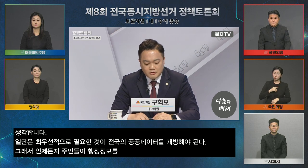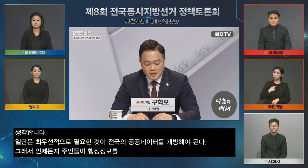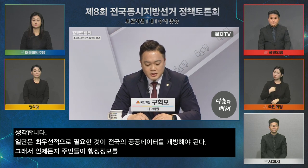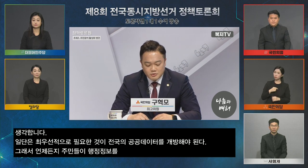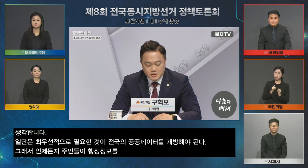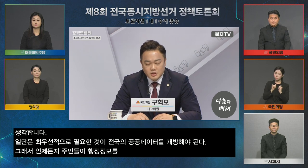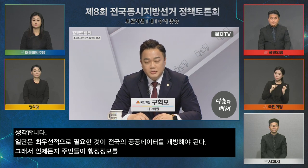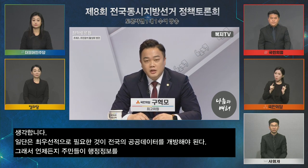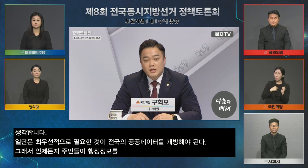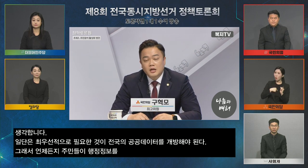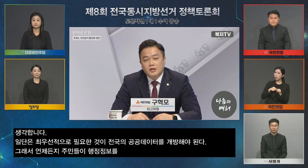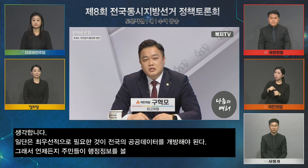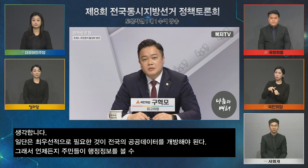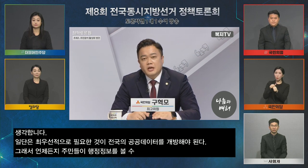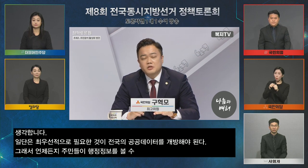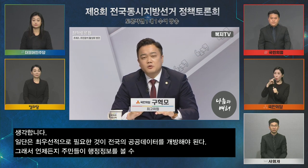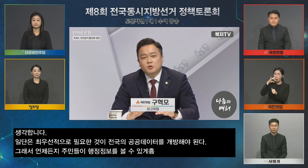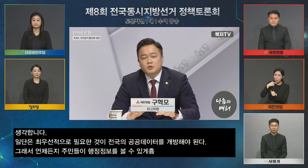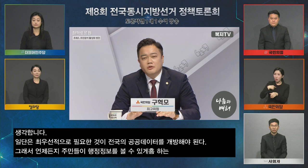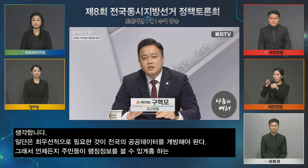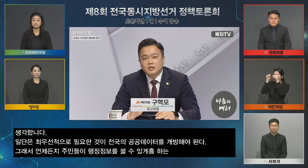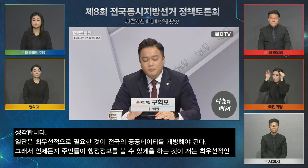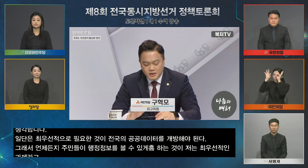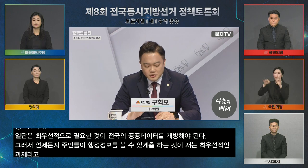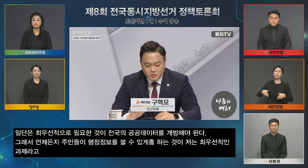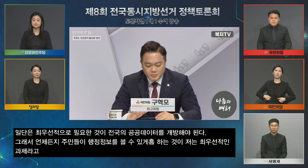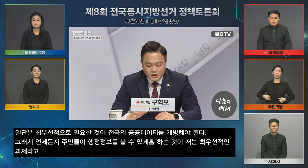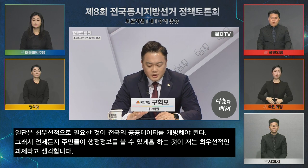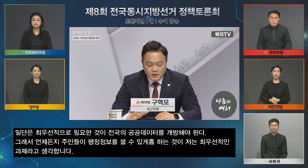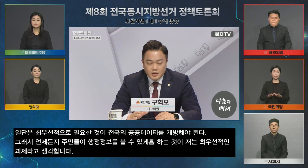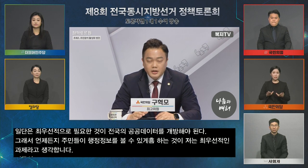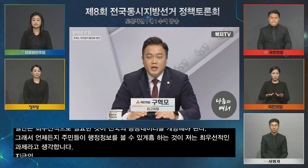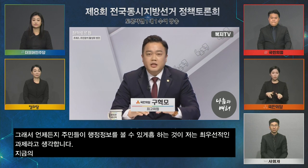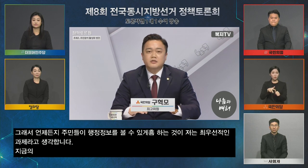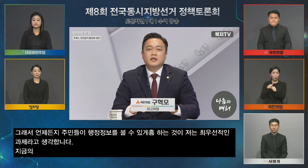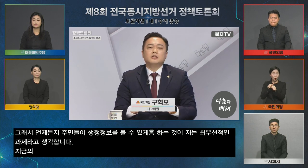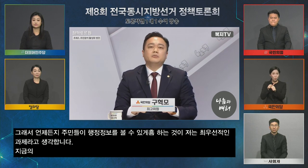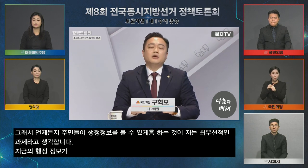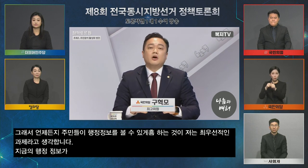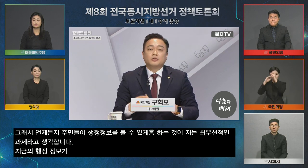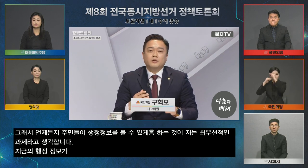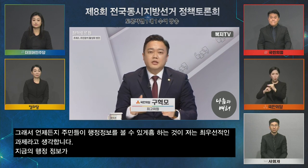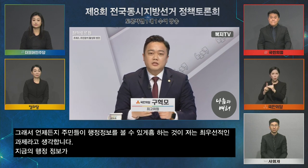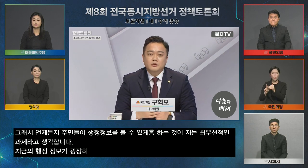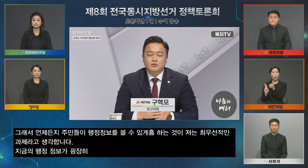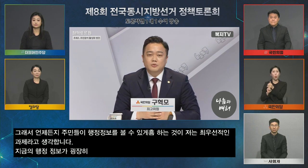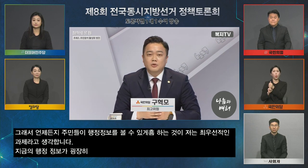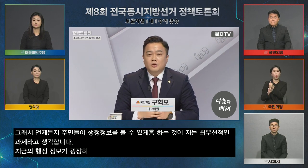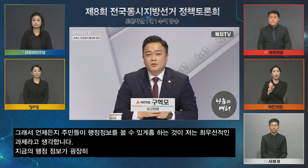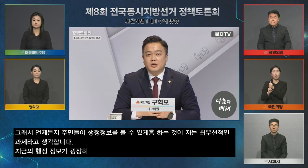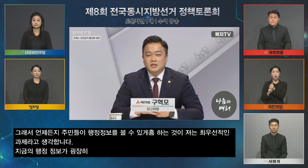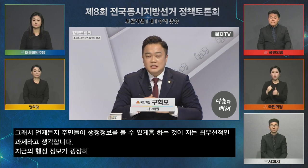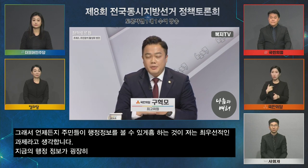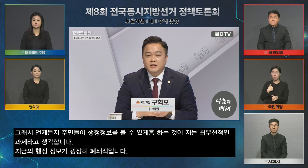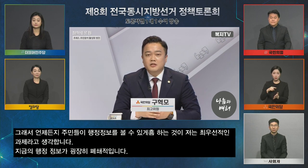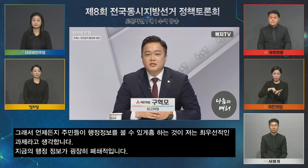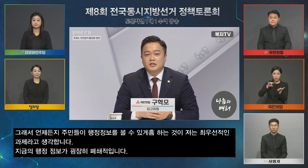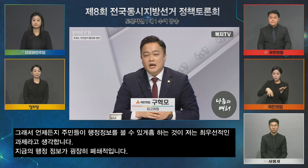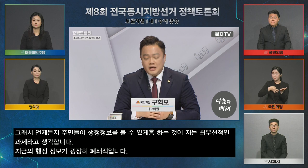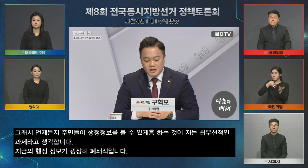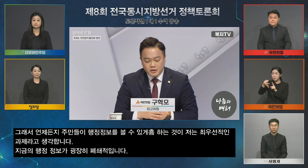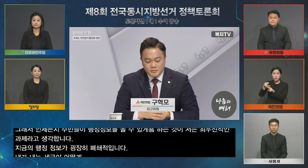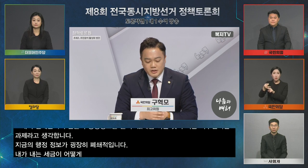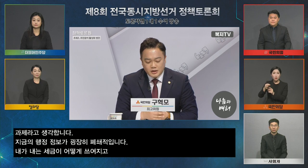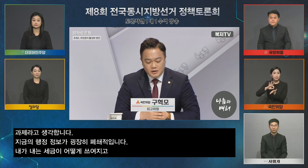최우선적인 과제라고 생각합니다. 지금의 행정 정보가 굉장히 폐쇄적입니다. 내가 내는 세금이 어떻게 쓰여지고 어떻게 집행이